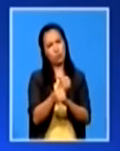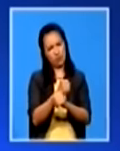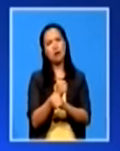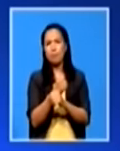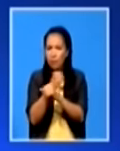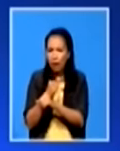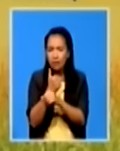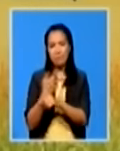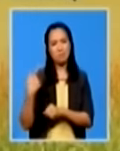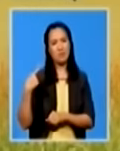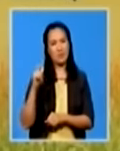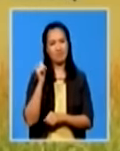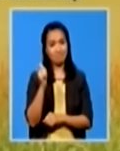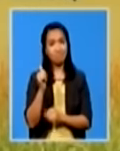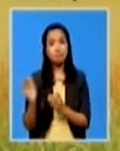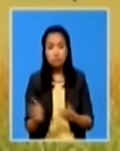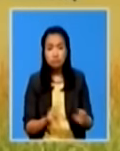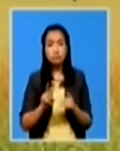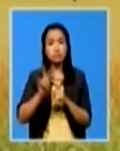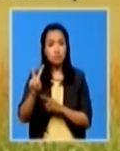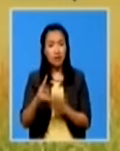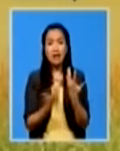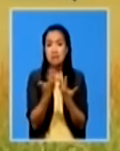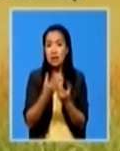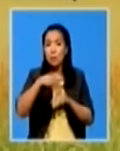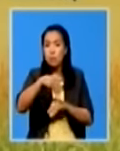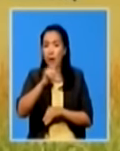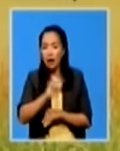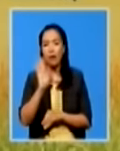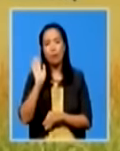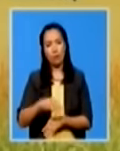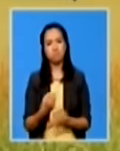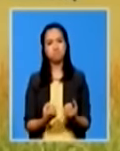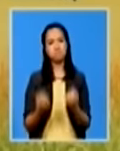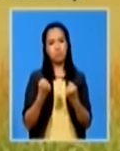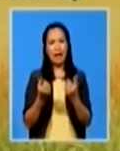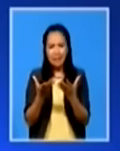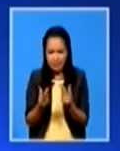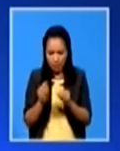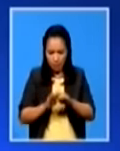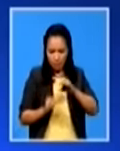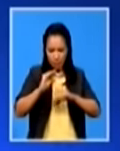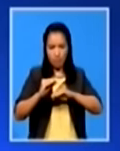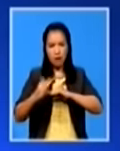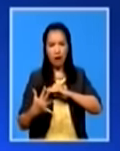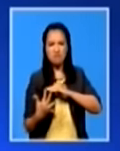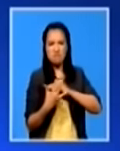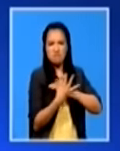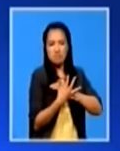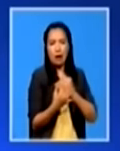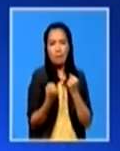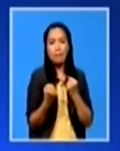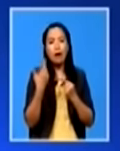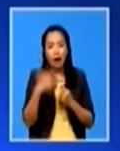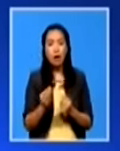ครับประการที่สองคือปลูกเพื่อควบคุมร่องน้ำเสริมความมั่นคงให้คันดินปลูกเพื่อรักษาความชุ่มชื้น